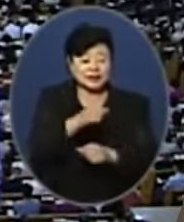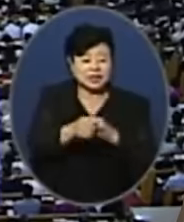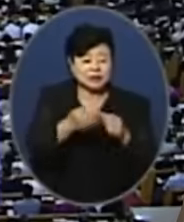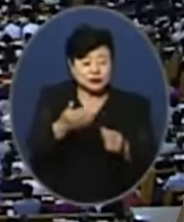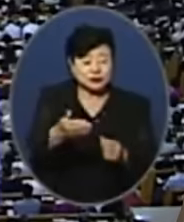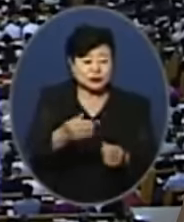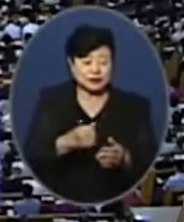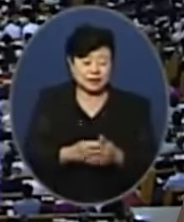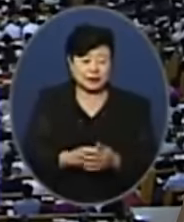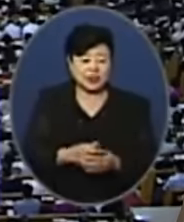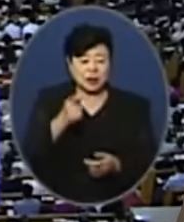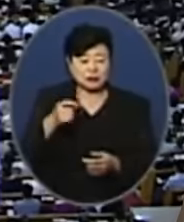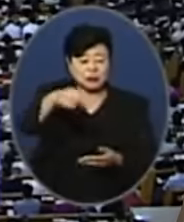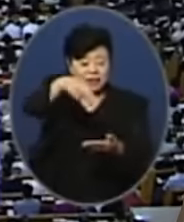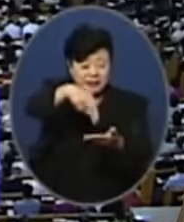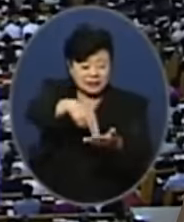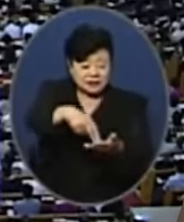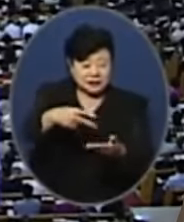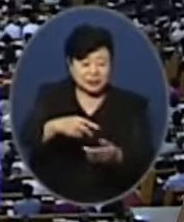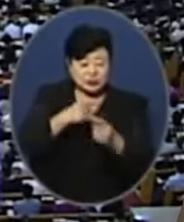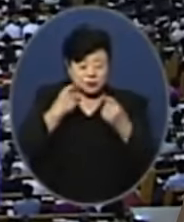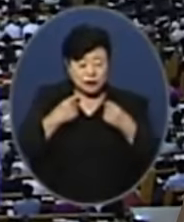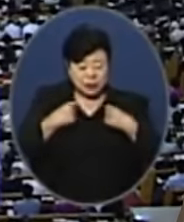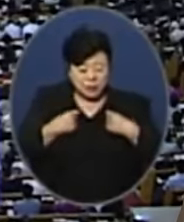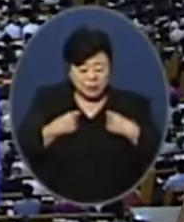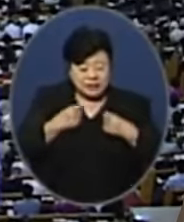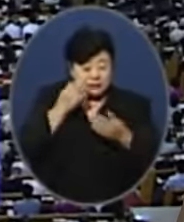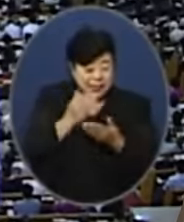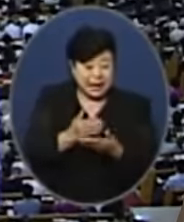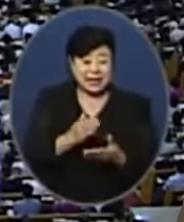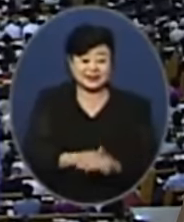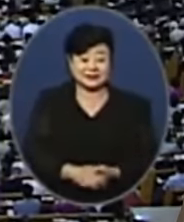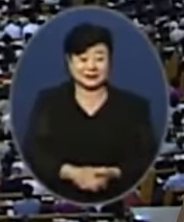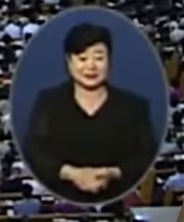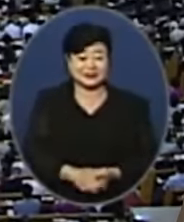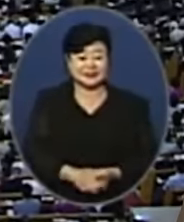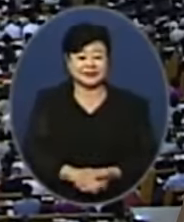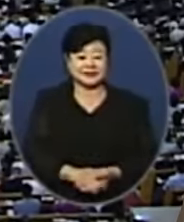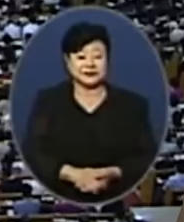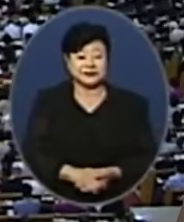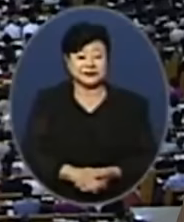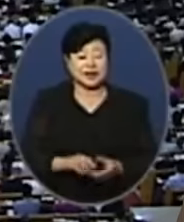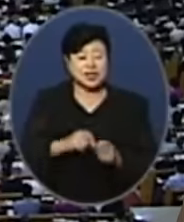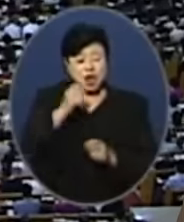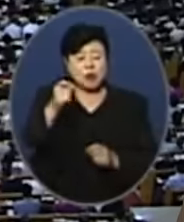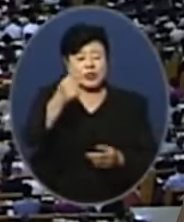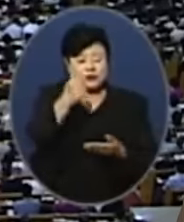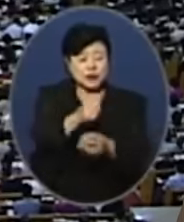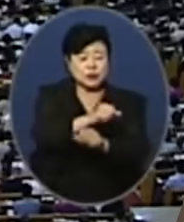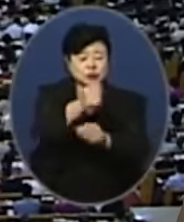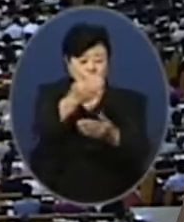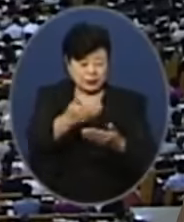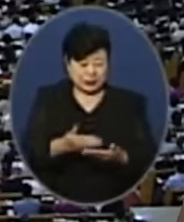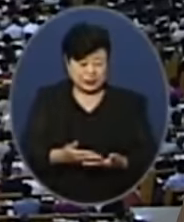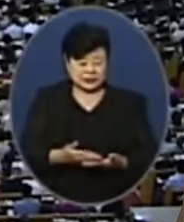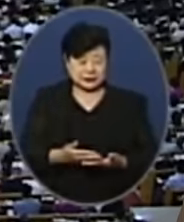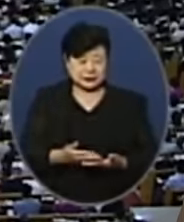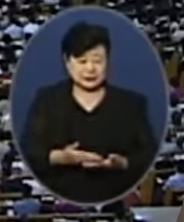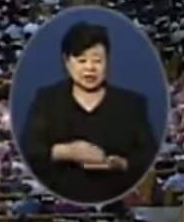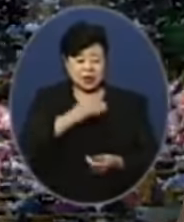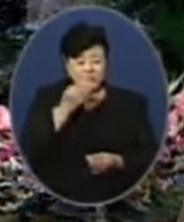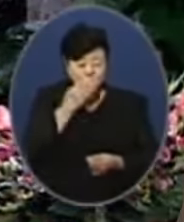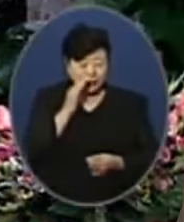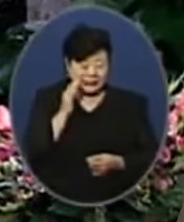주셨으니 그러므로 굳건하게 서서 다시는 종의 멍에를 매지 마라. 영원히 죄사함을 통해 거룩하게